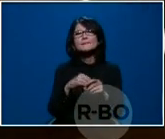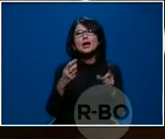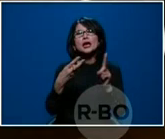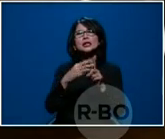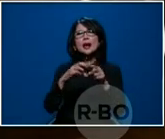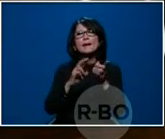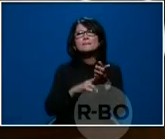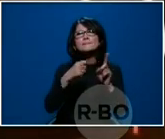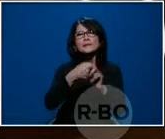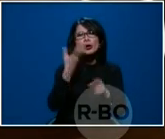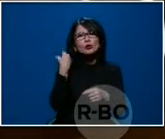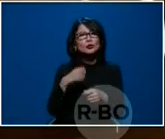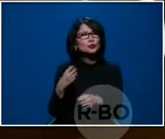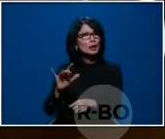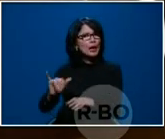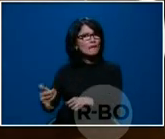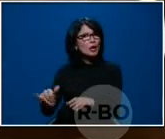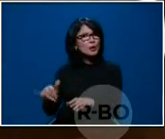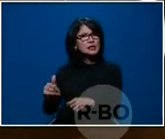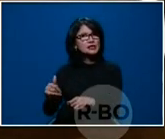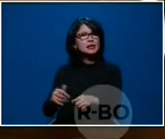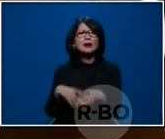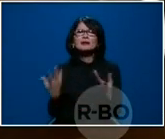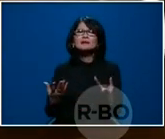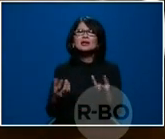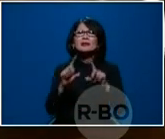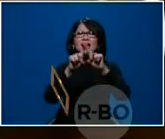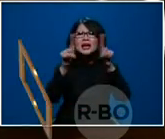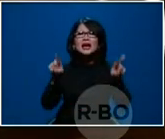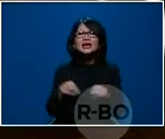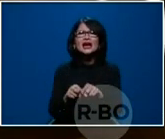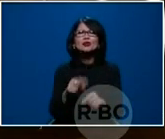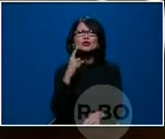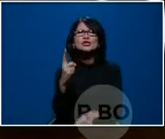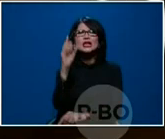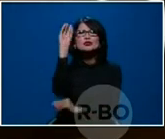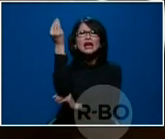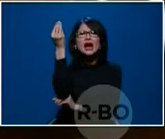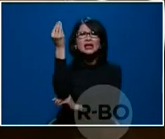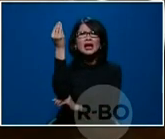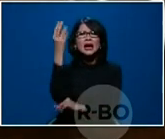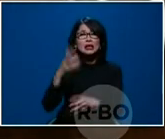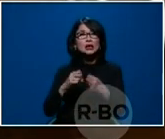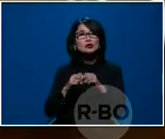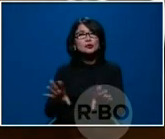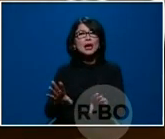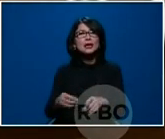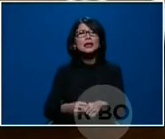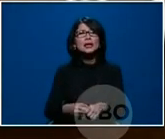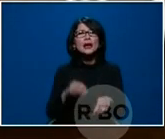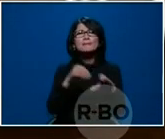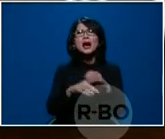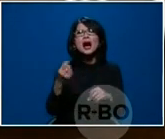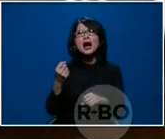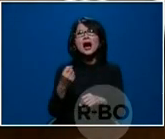lalu tadi juga pasanganon katakan meluncurkan kartu S Jakarta Kami sudah luncurkan dengan Bank Indonesia Juni tahun lalu